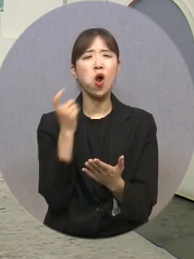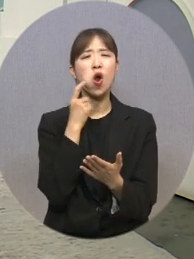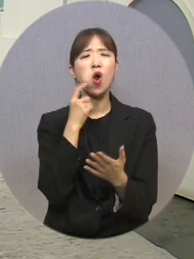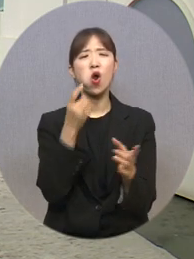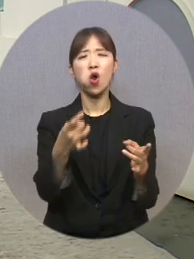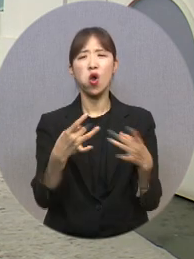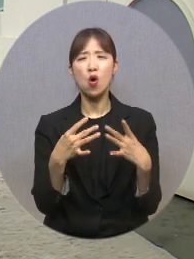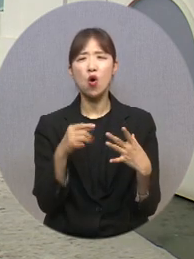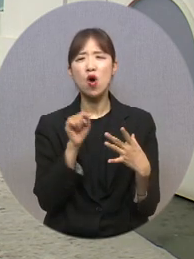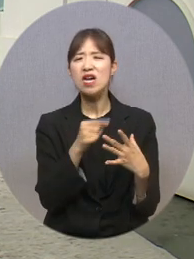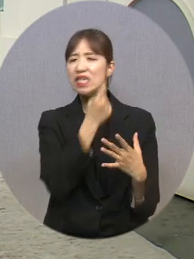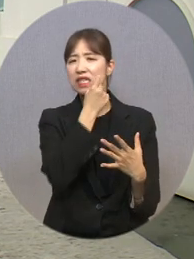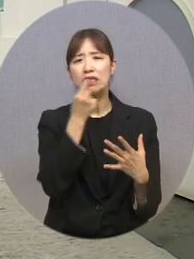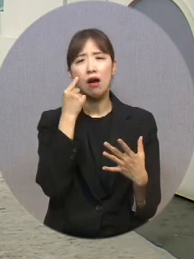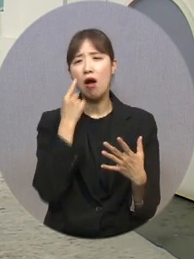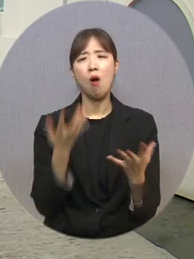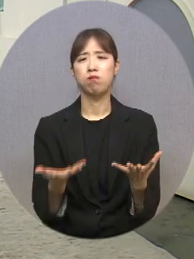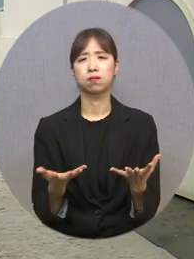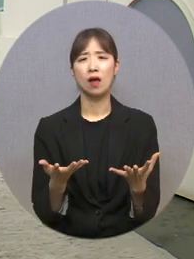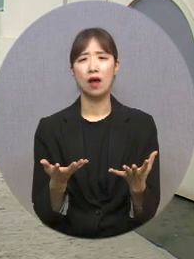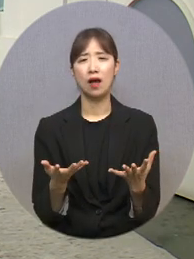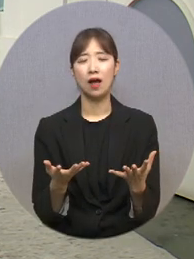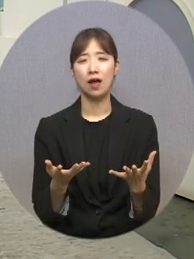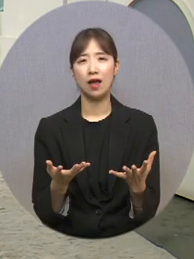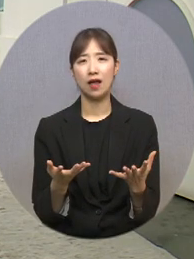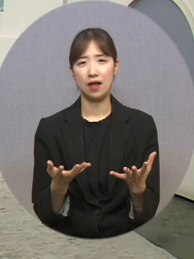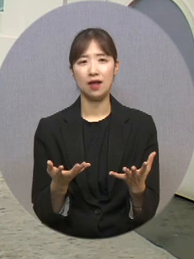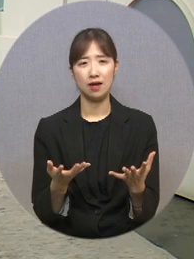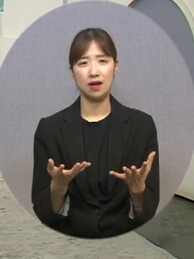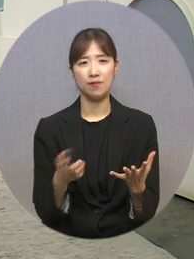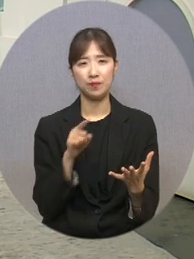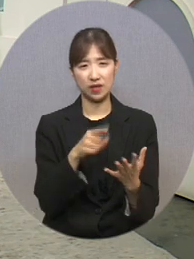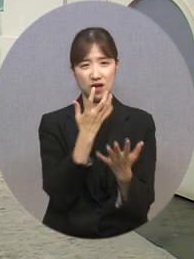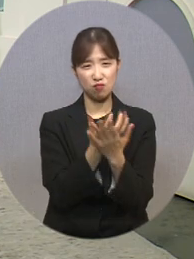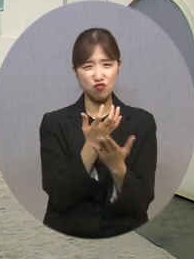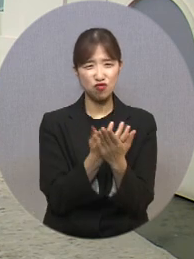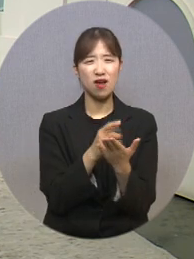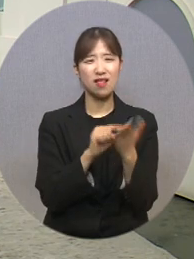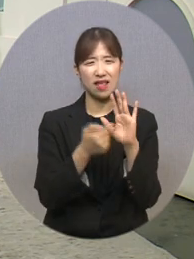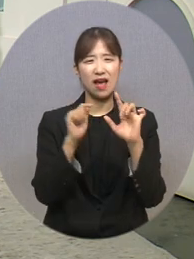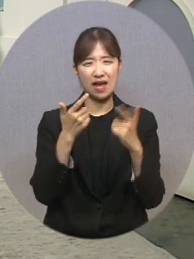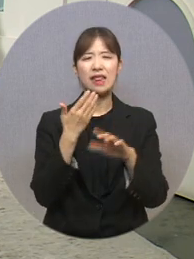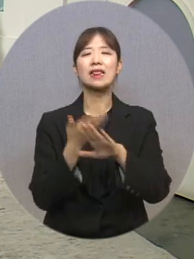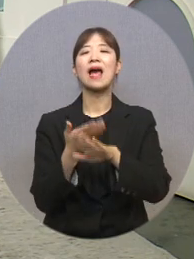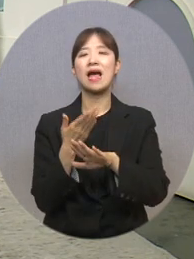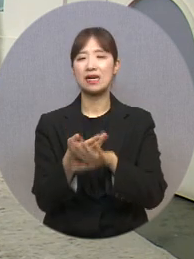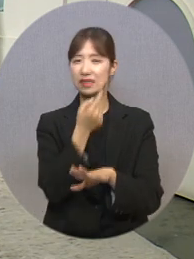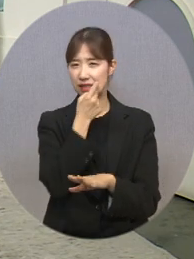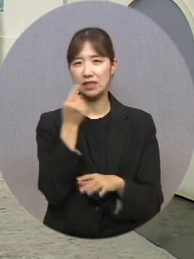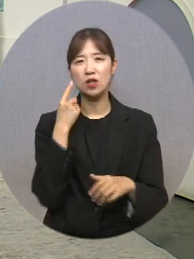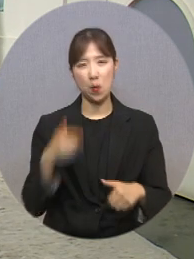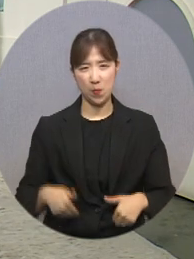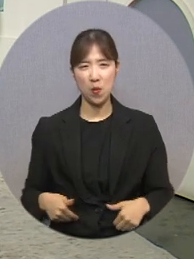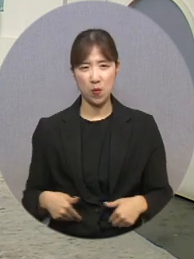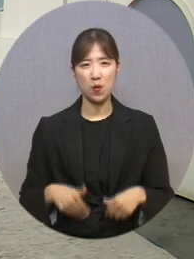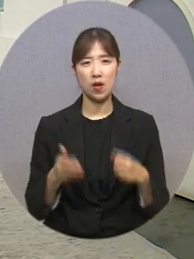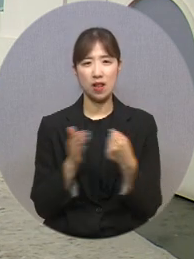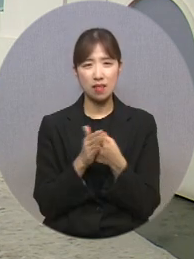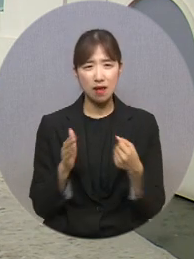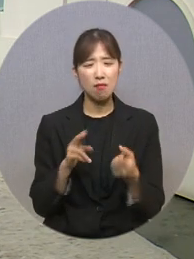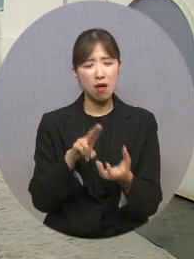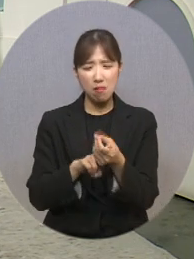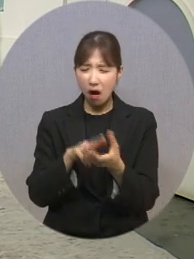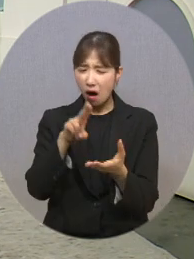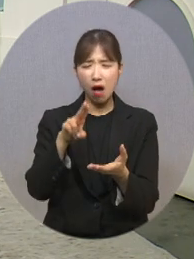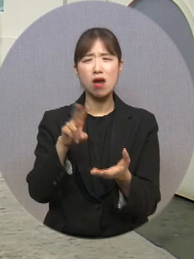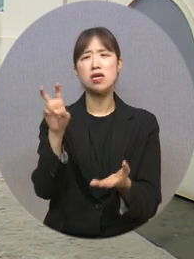대한 부분은 별로 신경을 안 써요. 그거는 이제 문서로 증명하는 게 아니고 뭐 다른 걸로 이렇게 증명을 하는데 그러다 보니까 혐의를